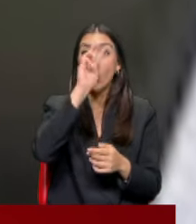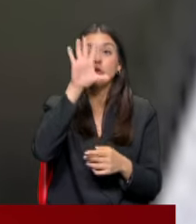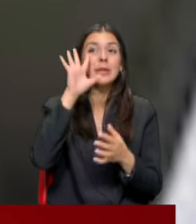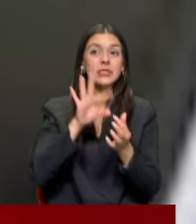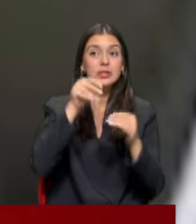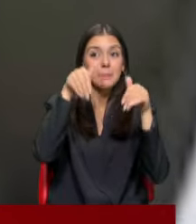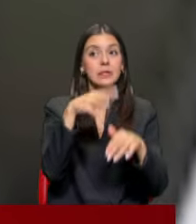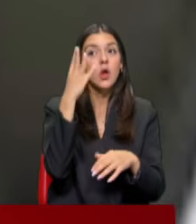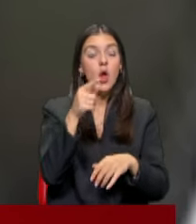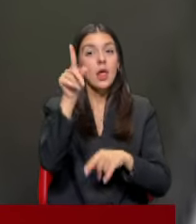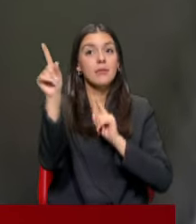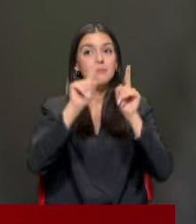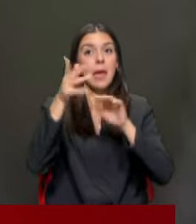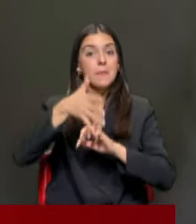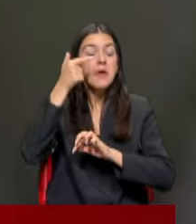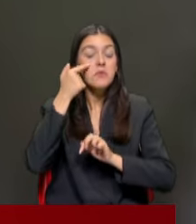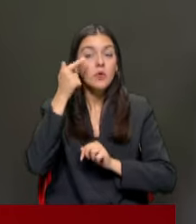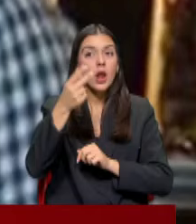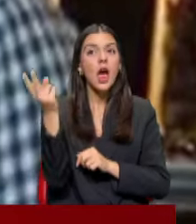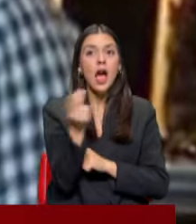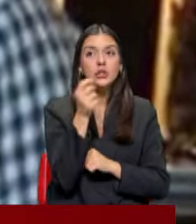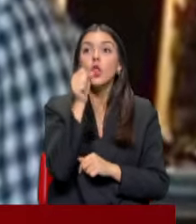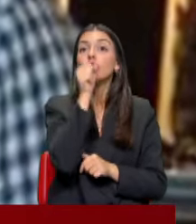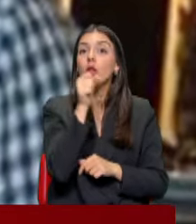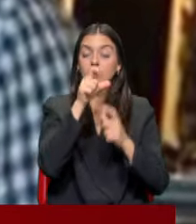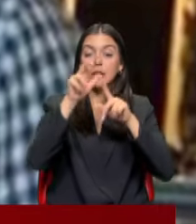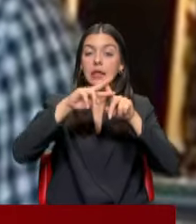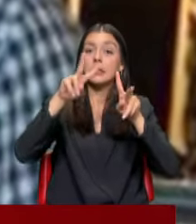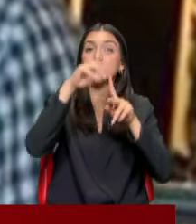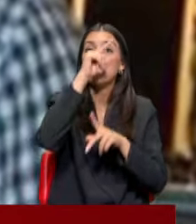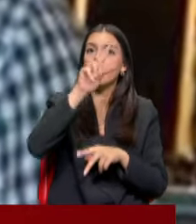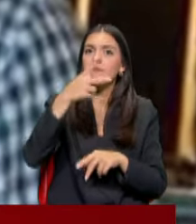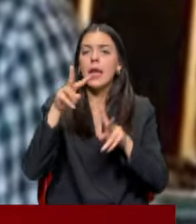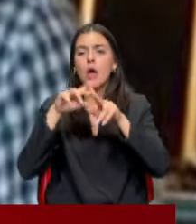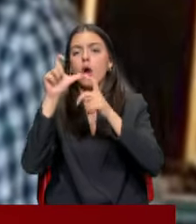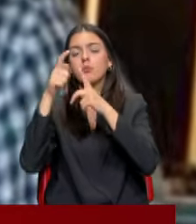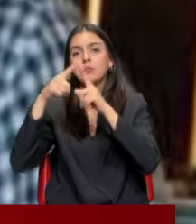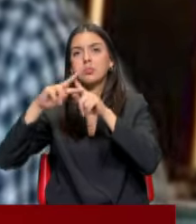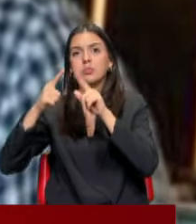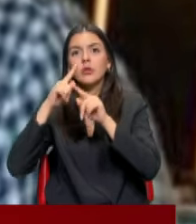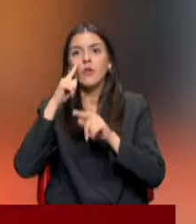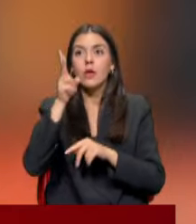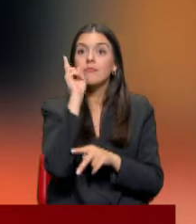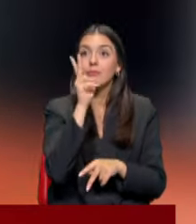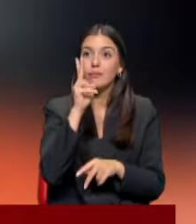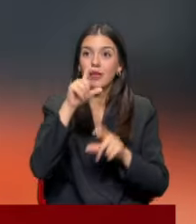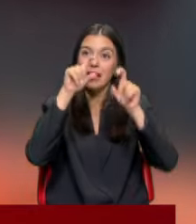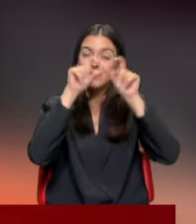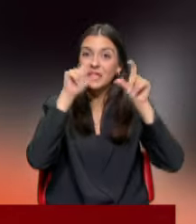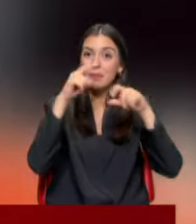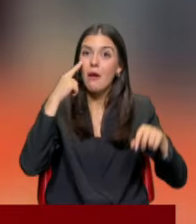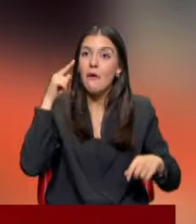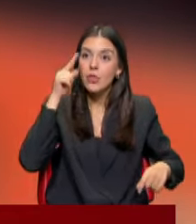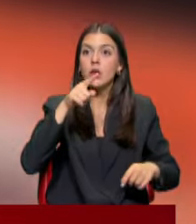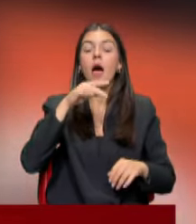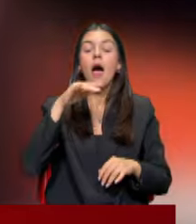Ezgi Apartmanı davasının firari sanıkları dondurmacı Sami Kervancıoğlu'yla Mustafa Pekel'e ait firma Adana'da